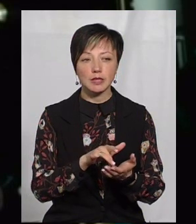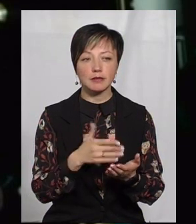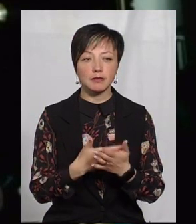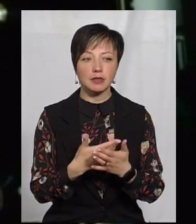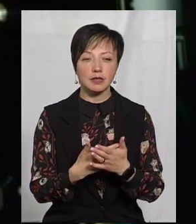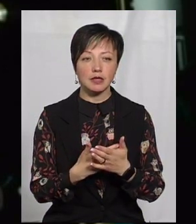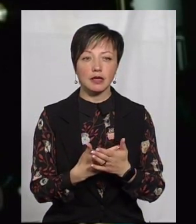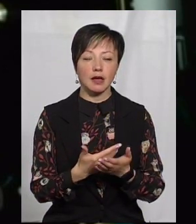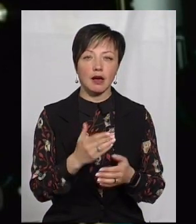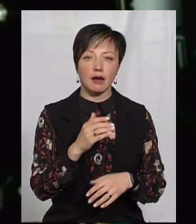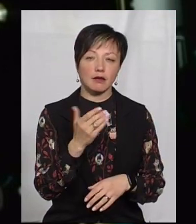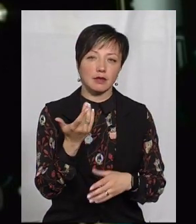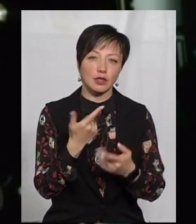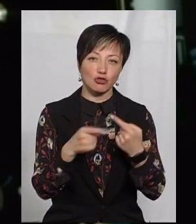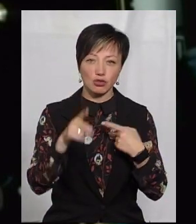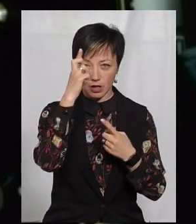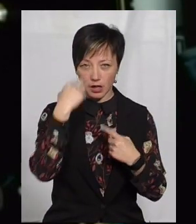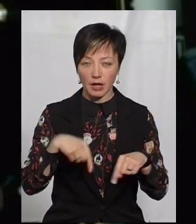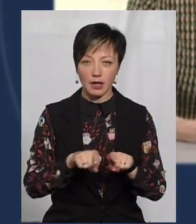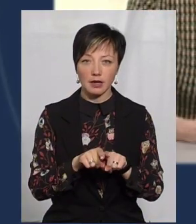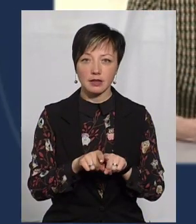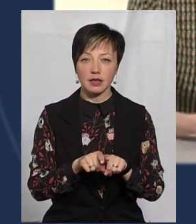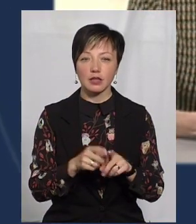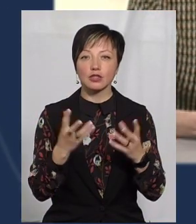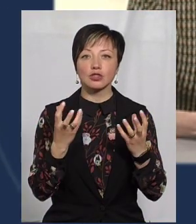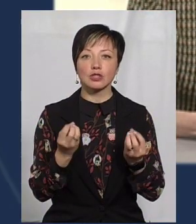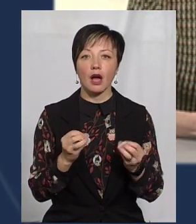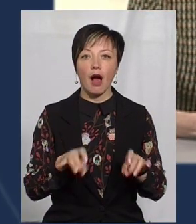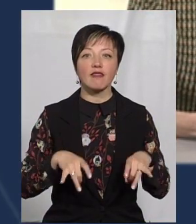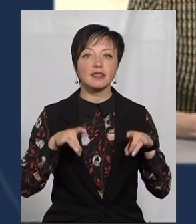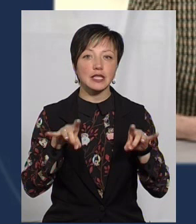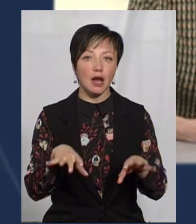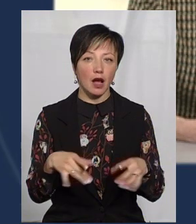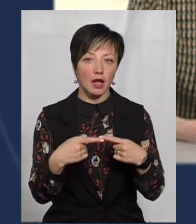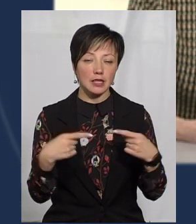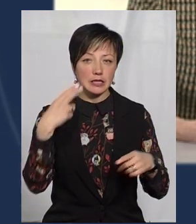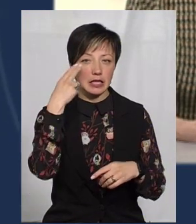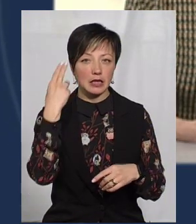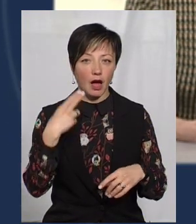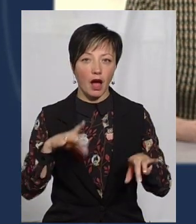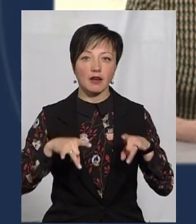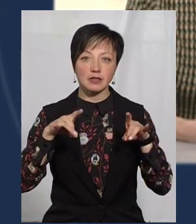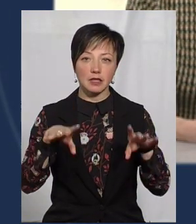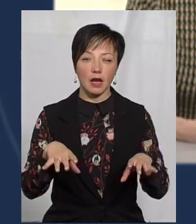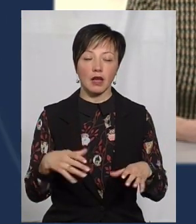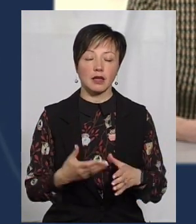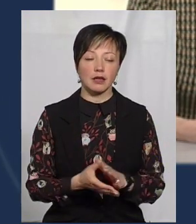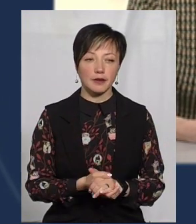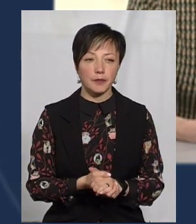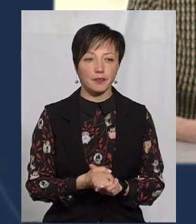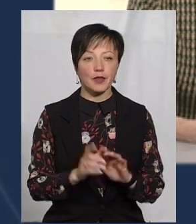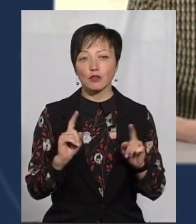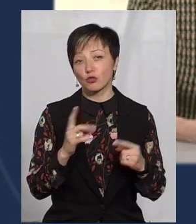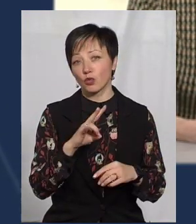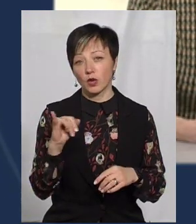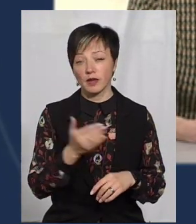там з арабських країн, або ви сказали звідки ще, з Австралії? Да, з Китаю, Австралії, Нової Зеландії. Чому